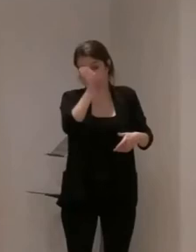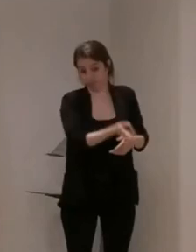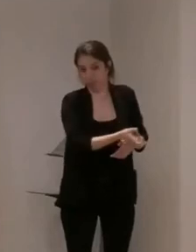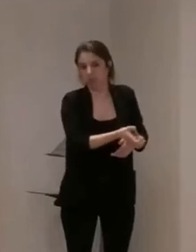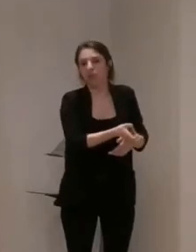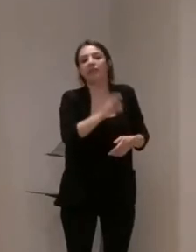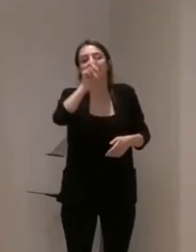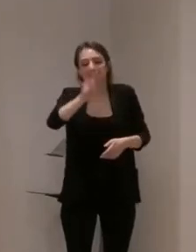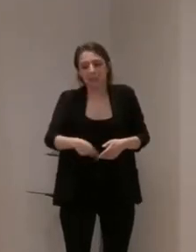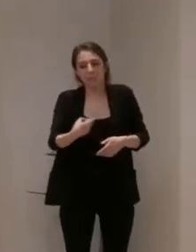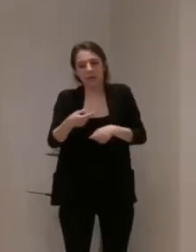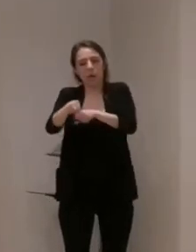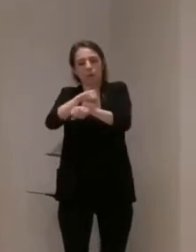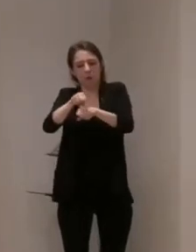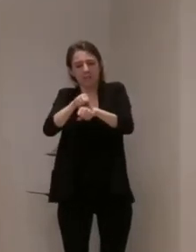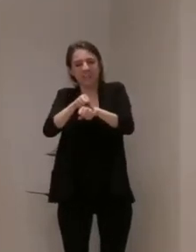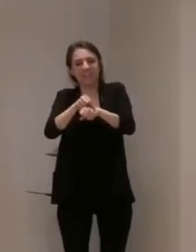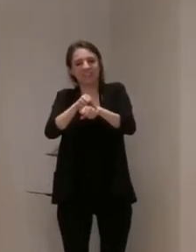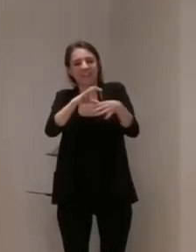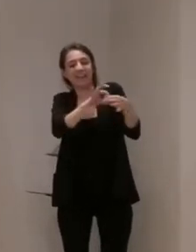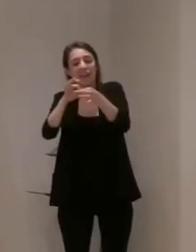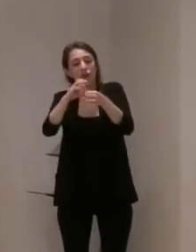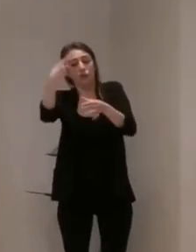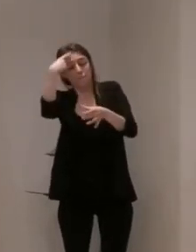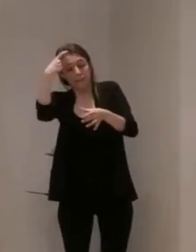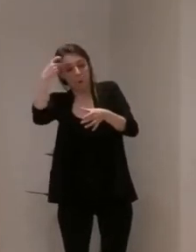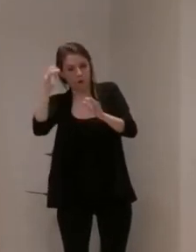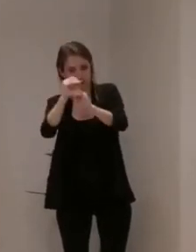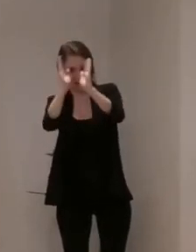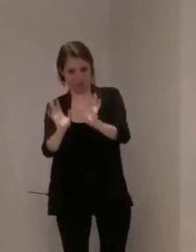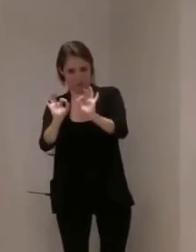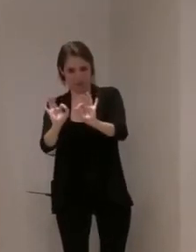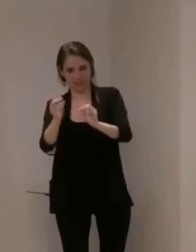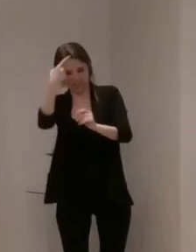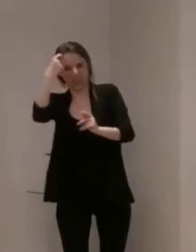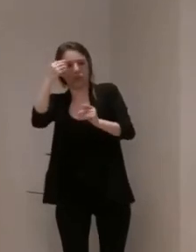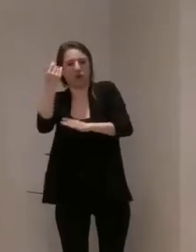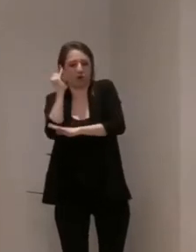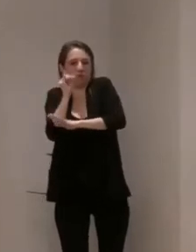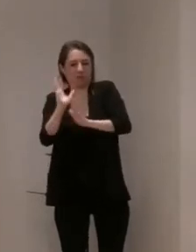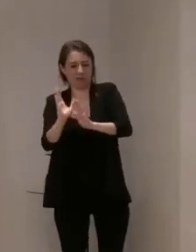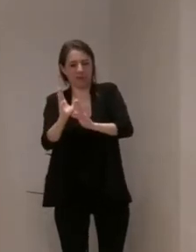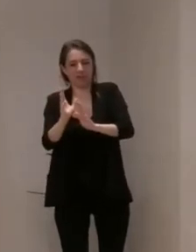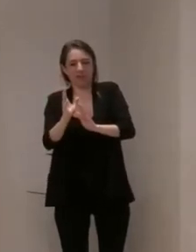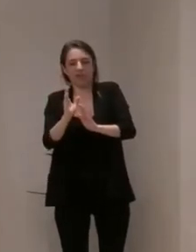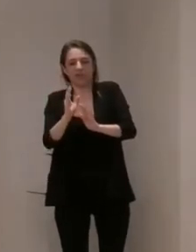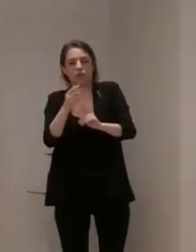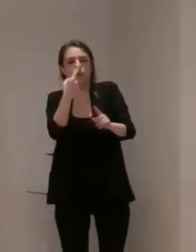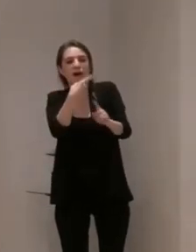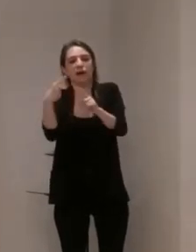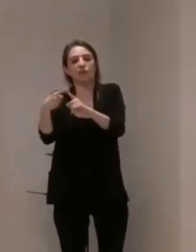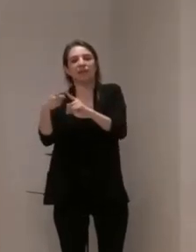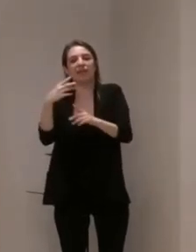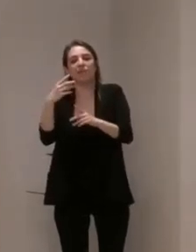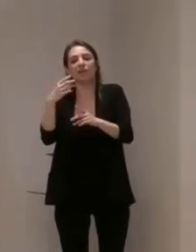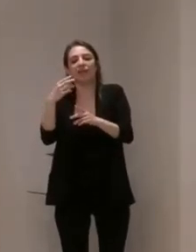que totes aquestes polítiques de memòria, Violetani és un, hi ha altres elements que són elements reparadors.